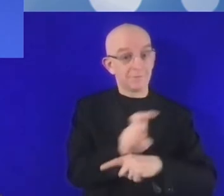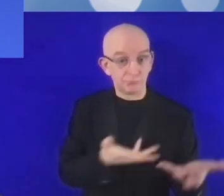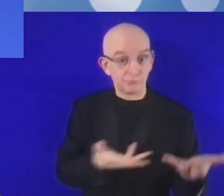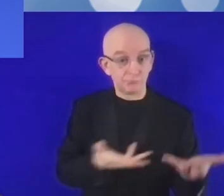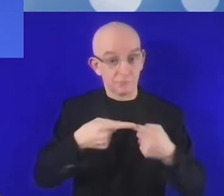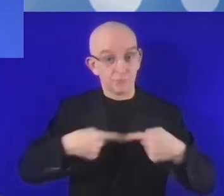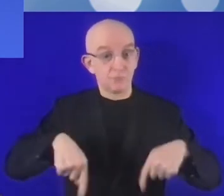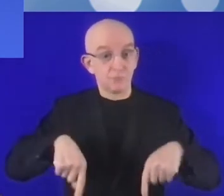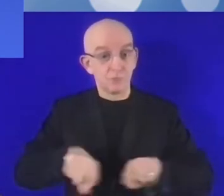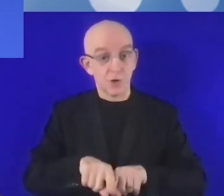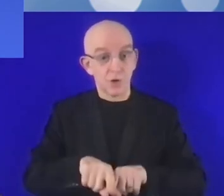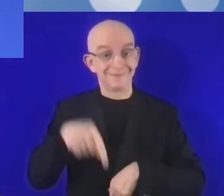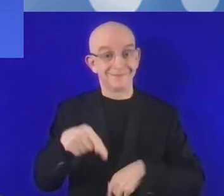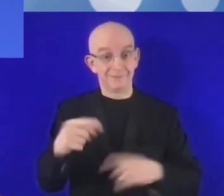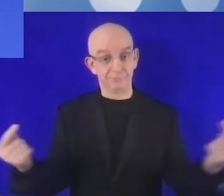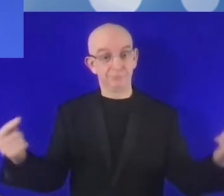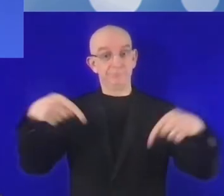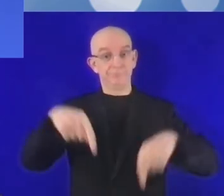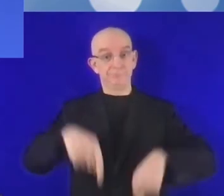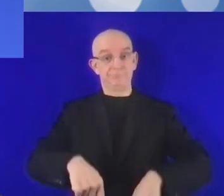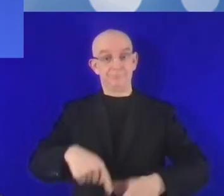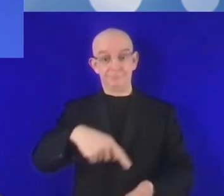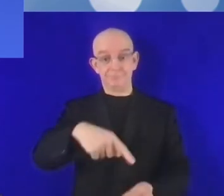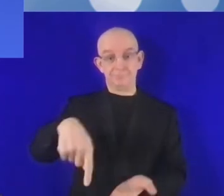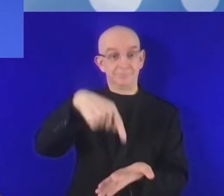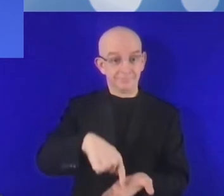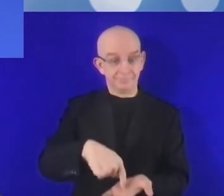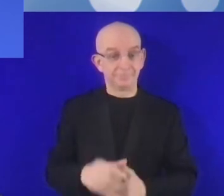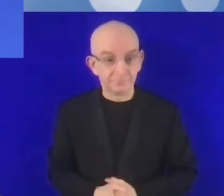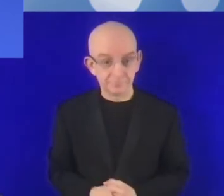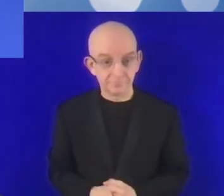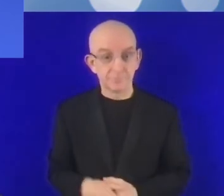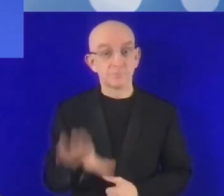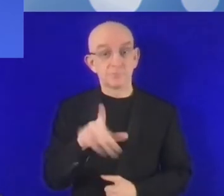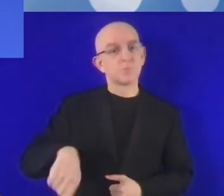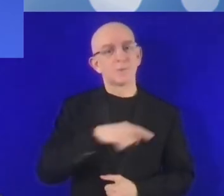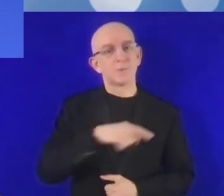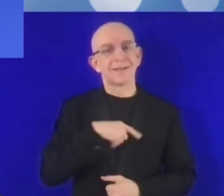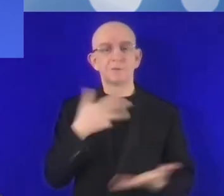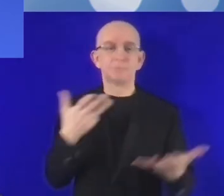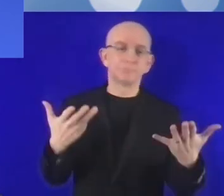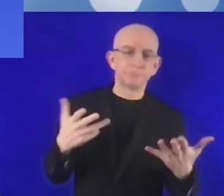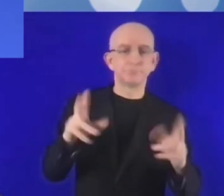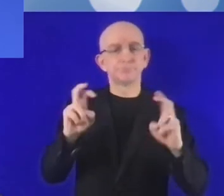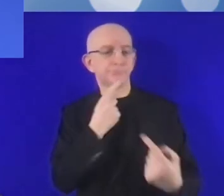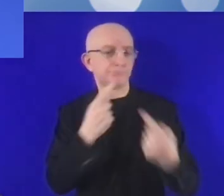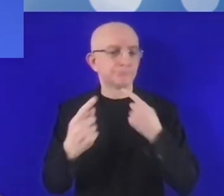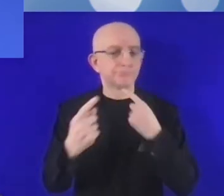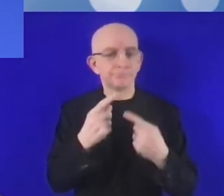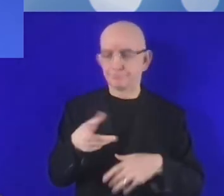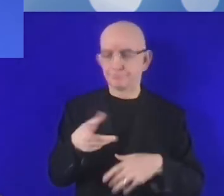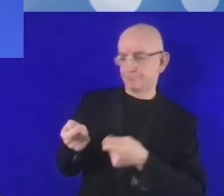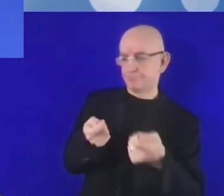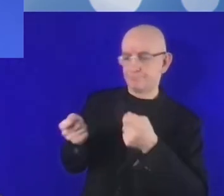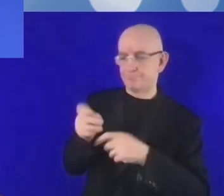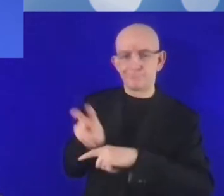tout ce qui est lié à Internet. Donc on parle cadre juridique, on parle technologie, on parle technique, on parle du